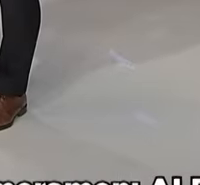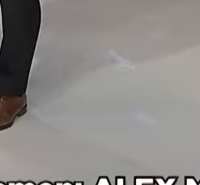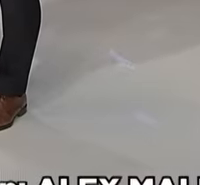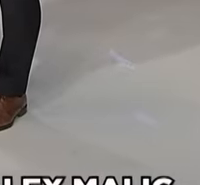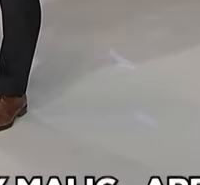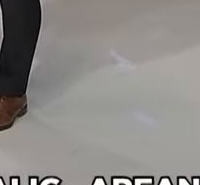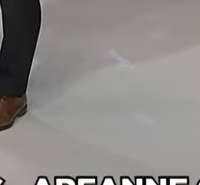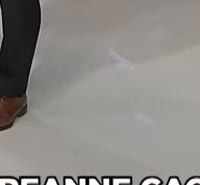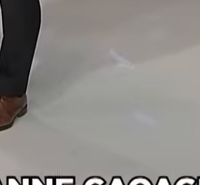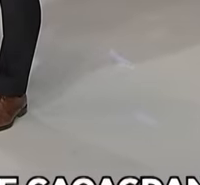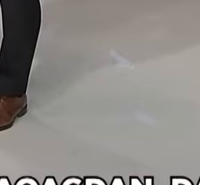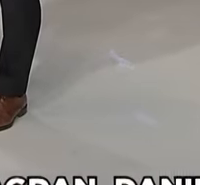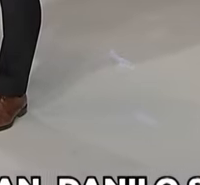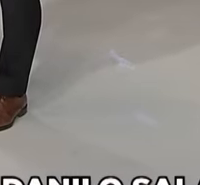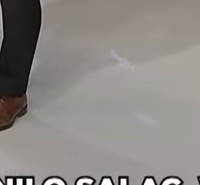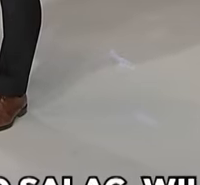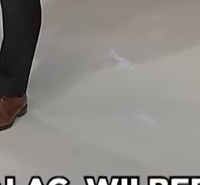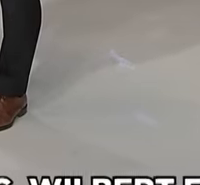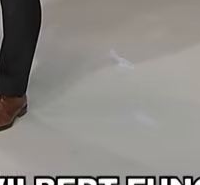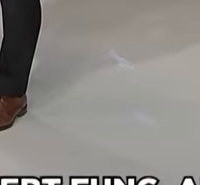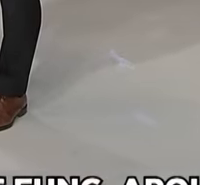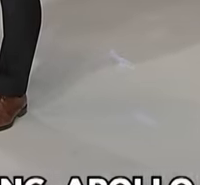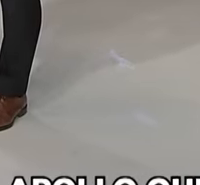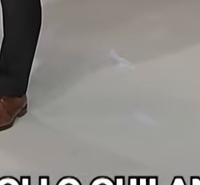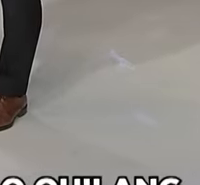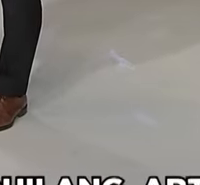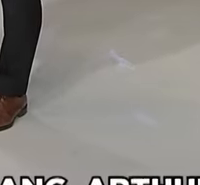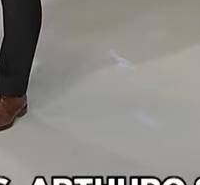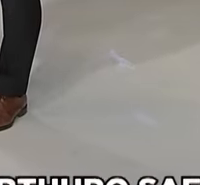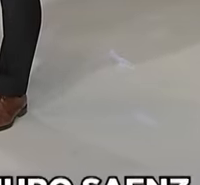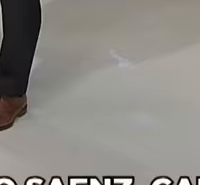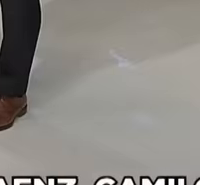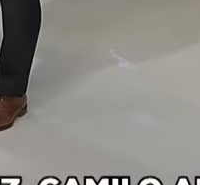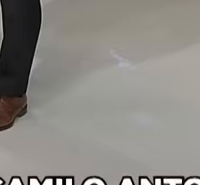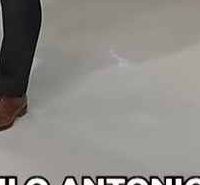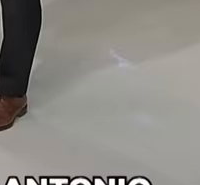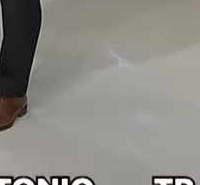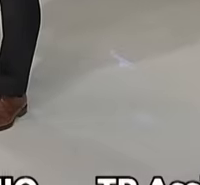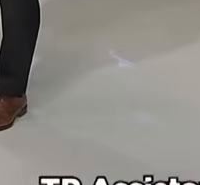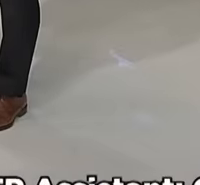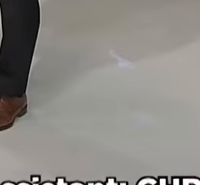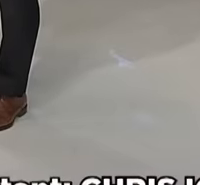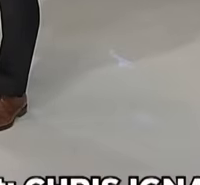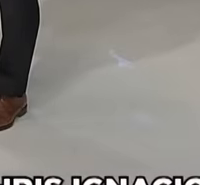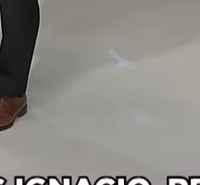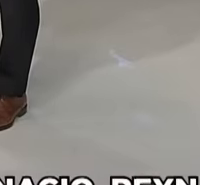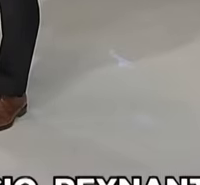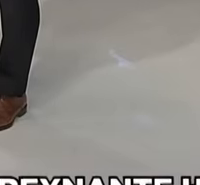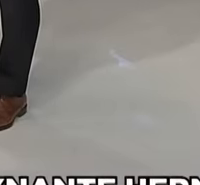Yung may slide? Hindi, para makita ang buong observatory. Parang view deck.